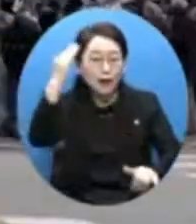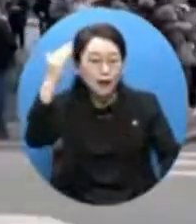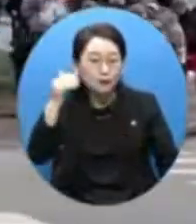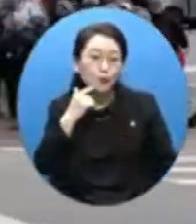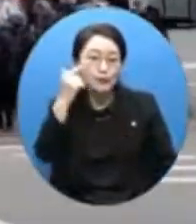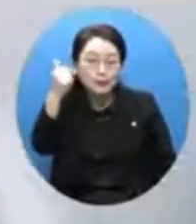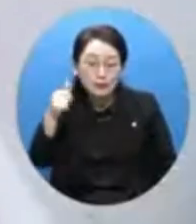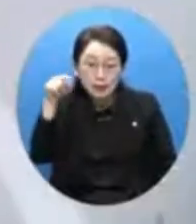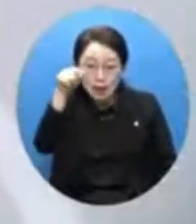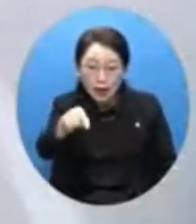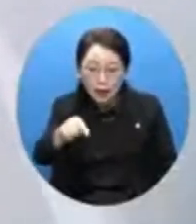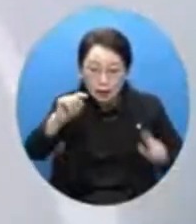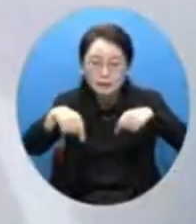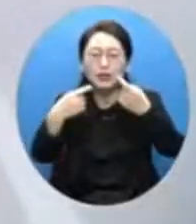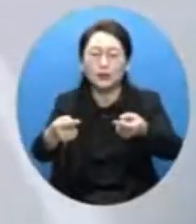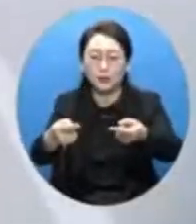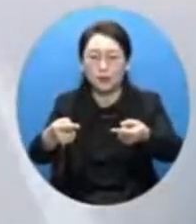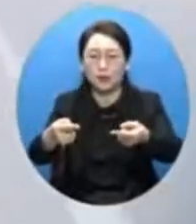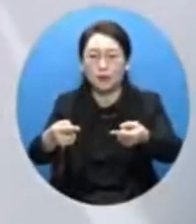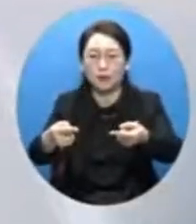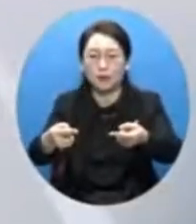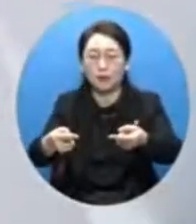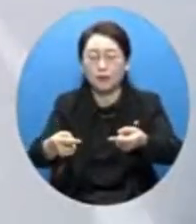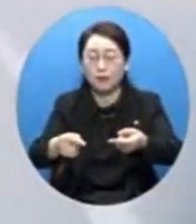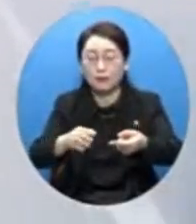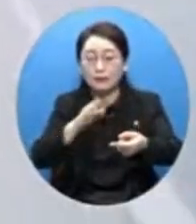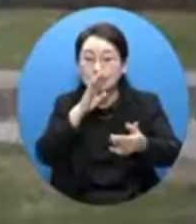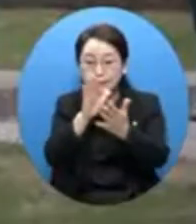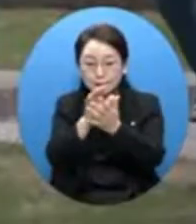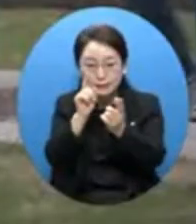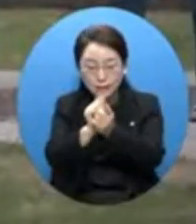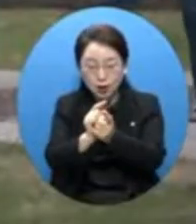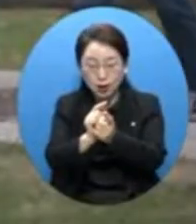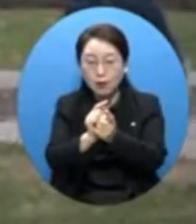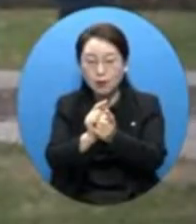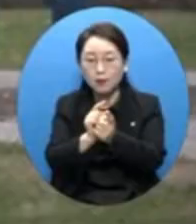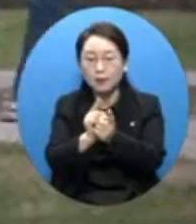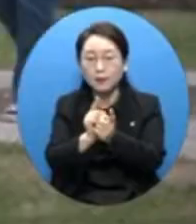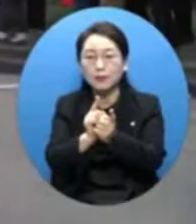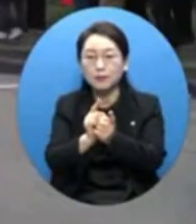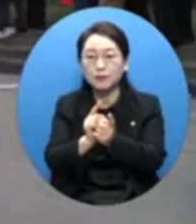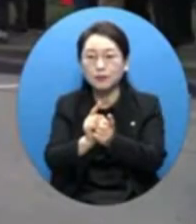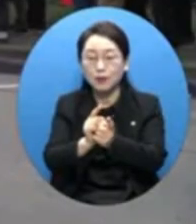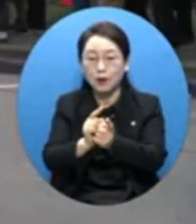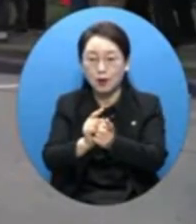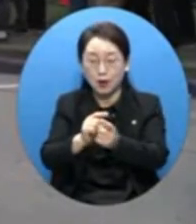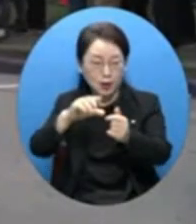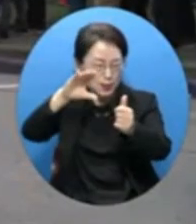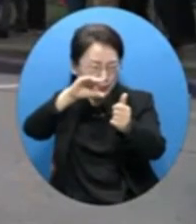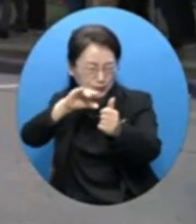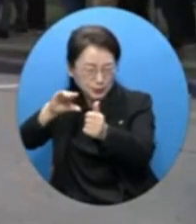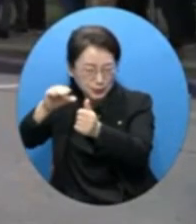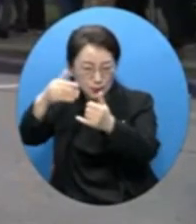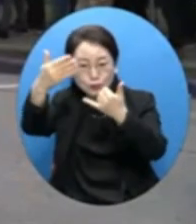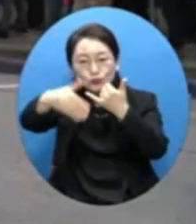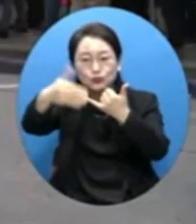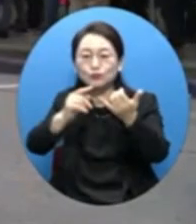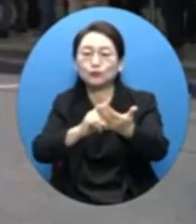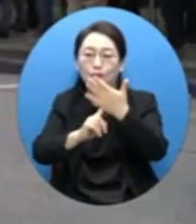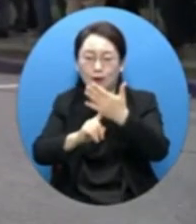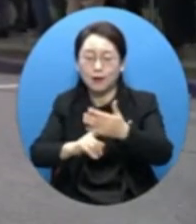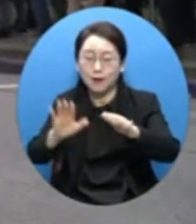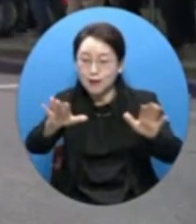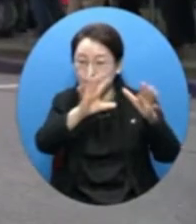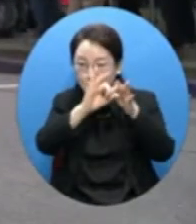가서 그것을 참여해서 그 부흥의 역사를 또 유튜브에 올리고 지금도 부흥 역사는 계속되고